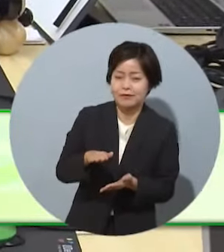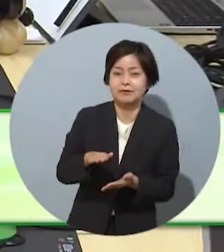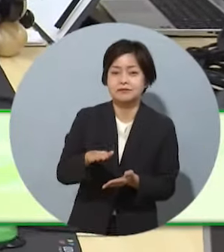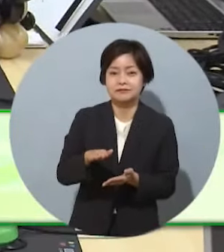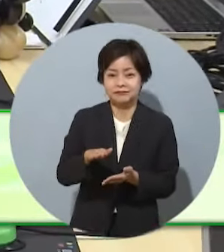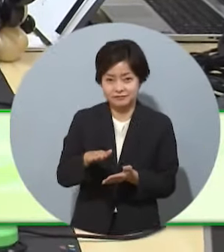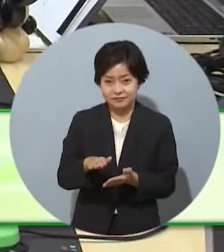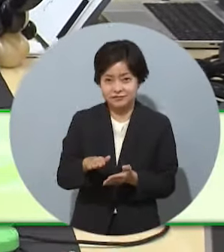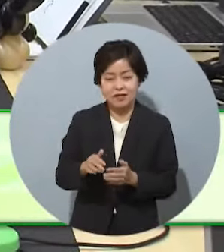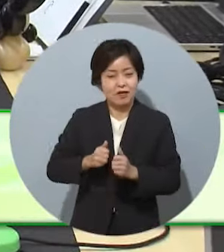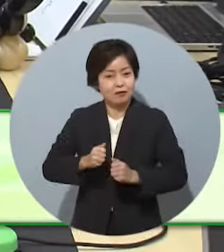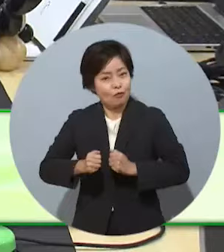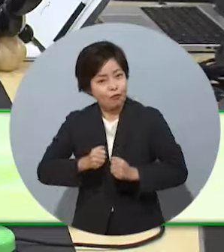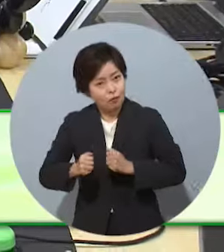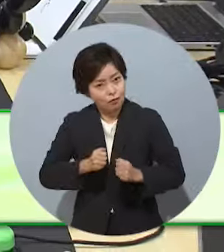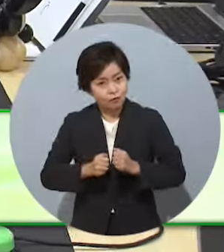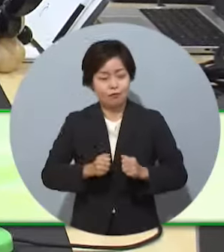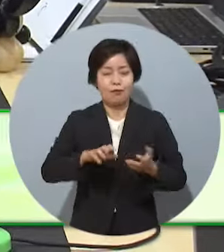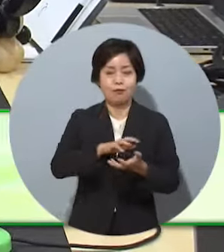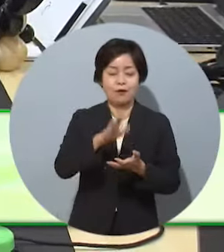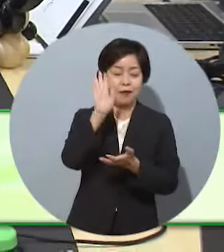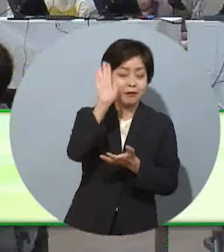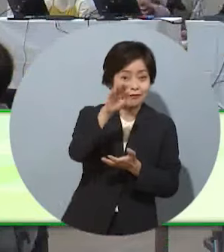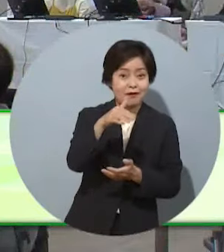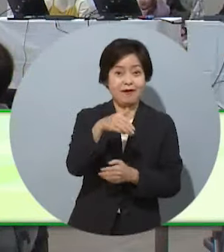ができる e スポーツです。